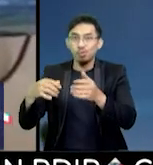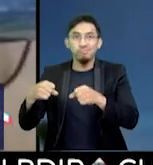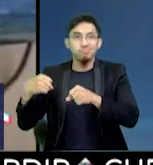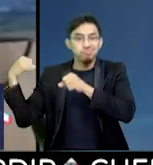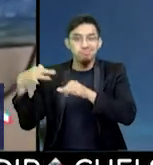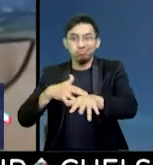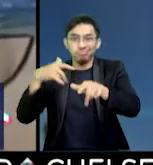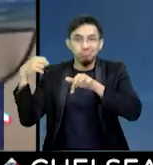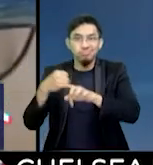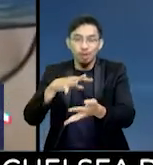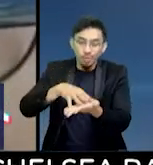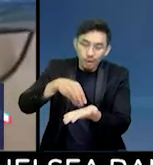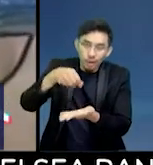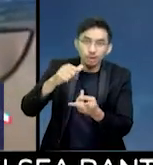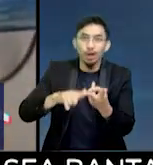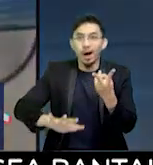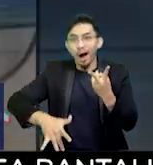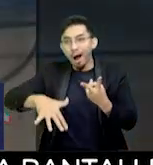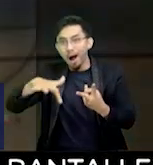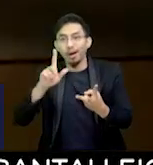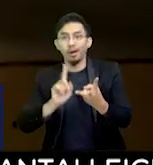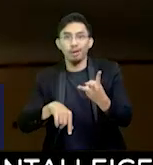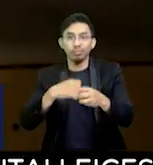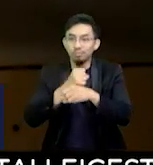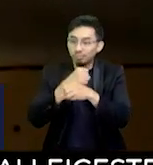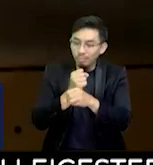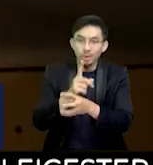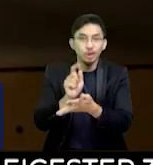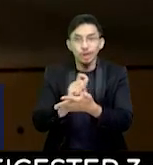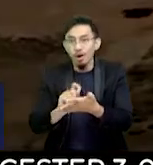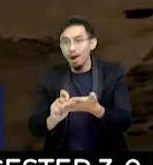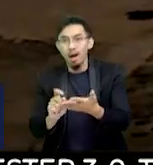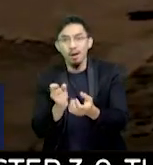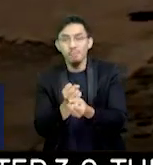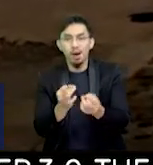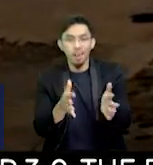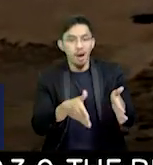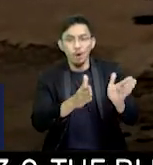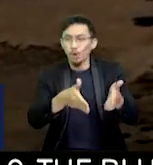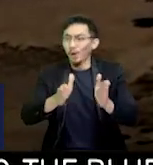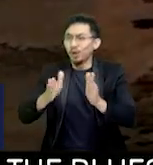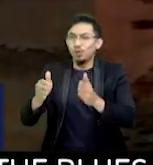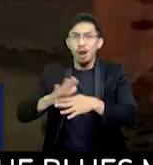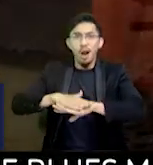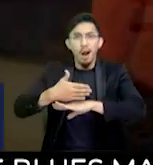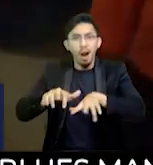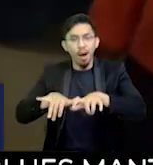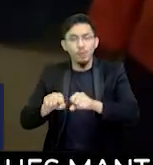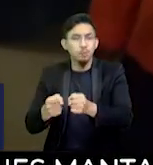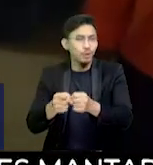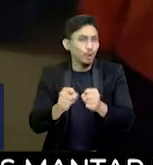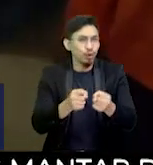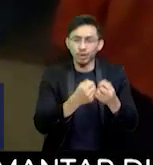ini menerjang ruang laboratorium komputer sekolah yang mengakibatkan bangunan dan 35 unit komputer rusak parah. Gubernur